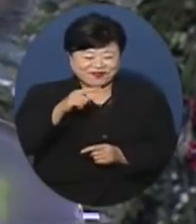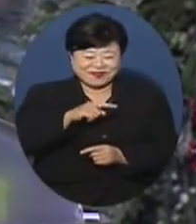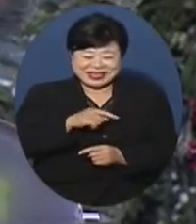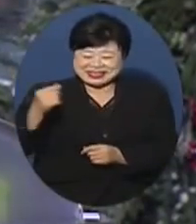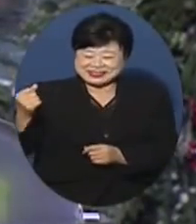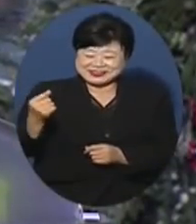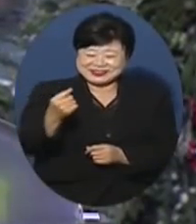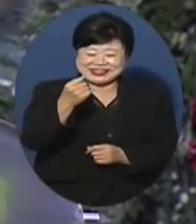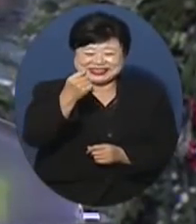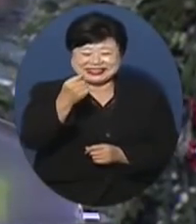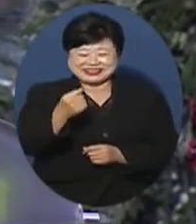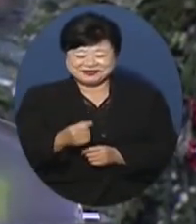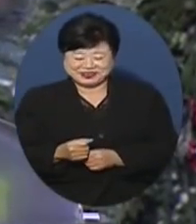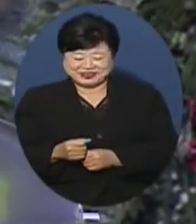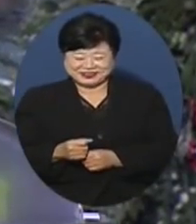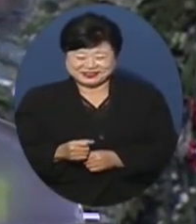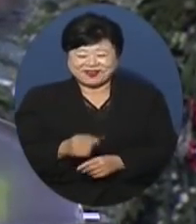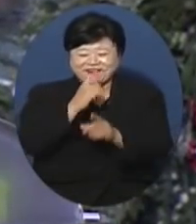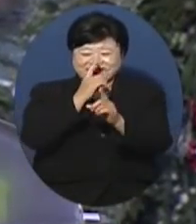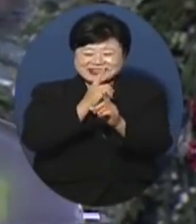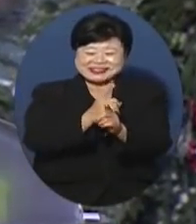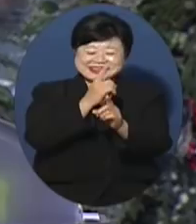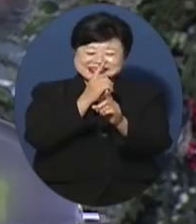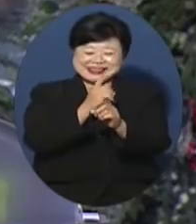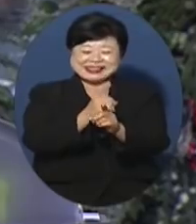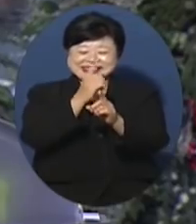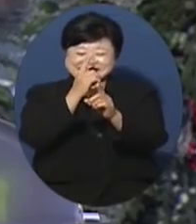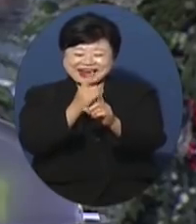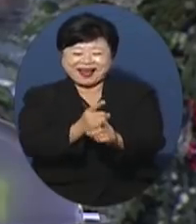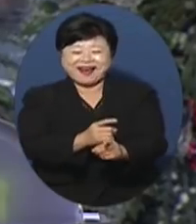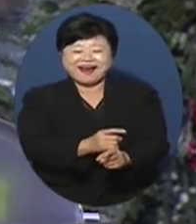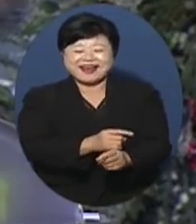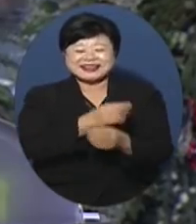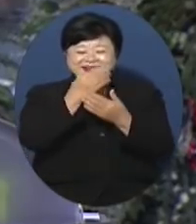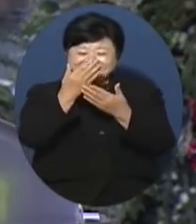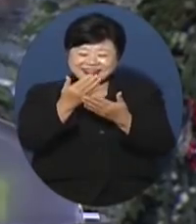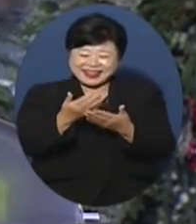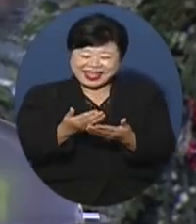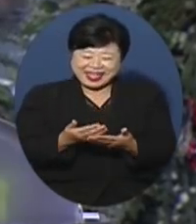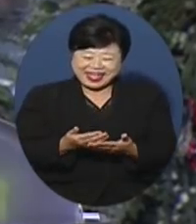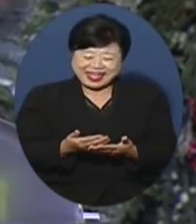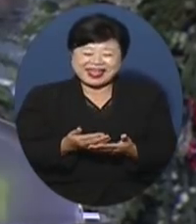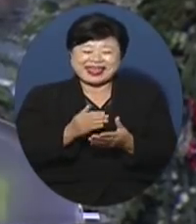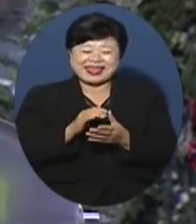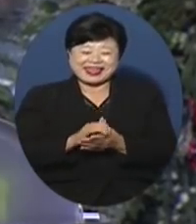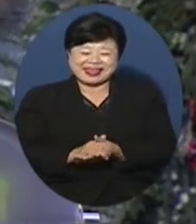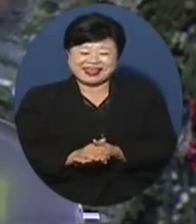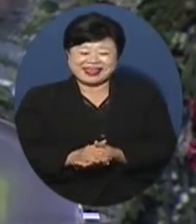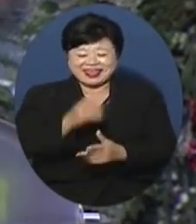이름은 예수 이름은 위를 얻었네.